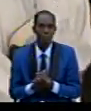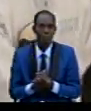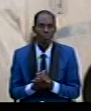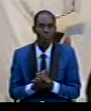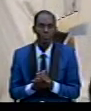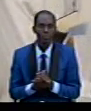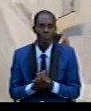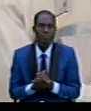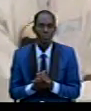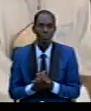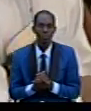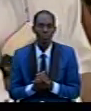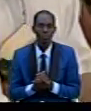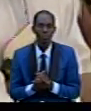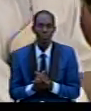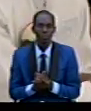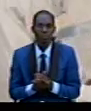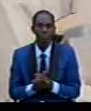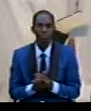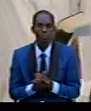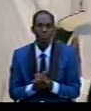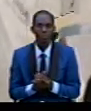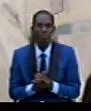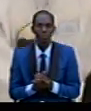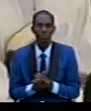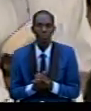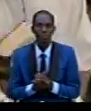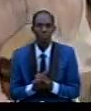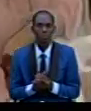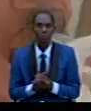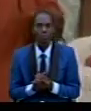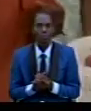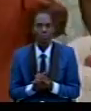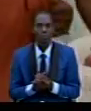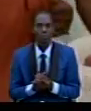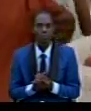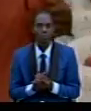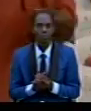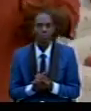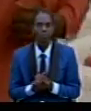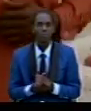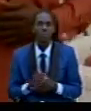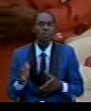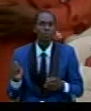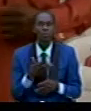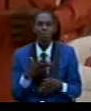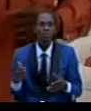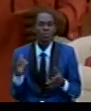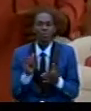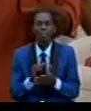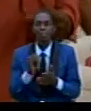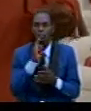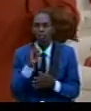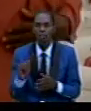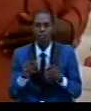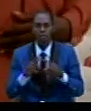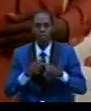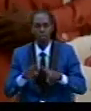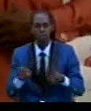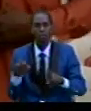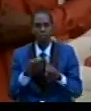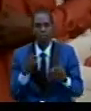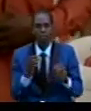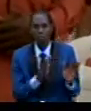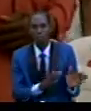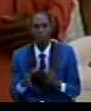de Dieu dans la vie de quiconque soit brisé au nom de Jésus-Christ. Let anything that is contrary to the plan of God and the